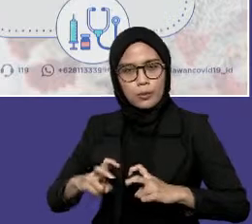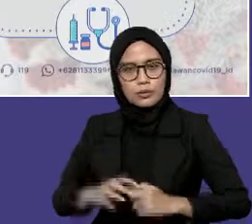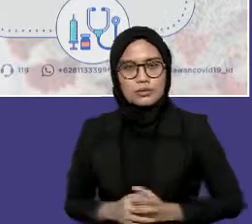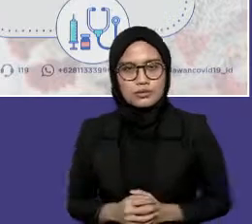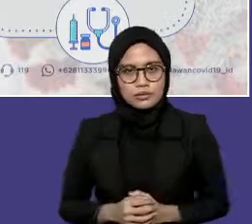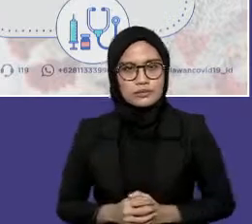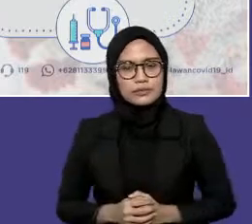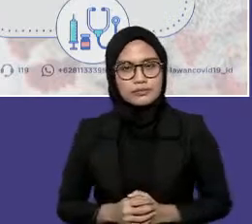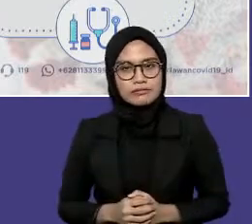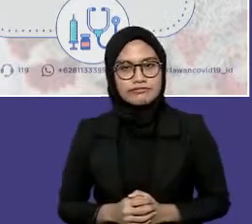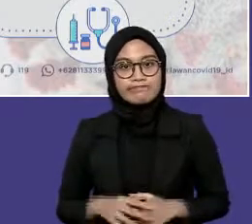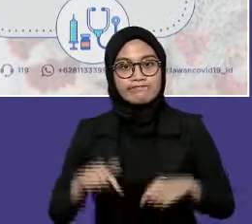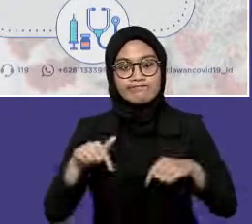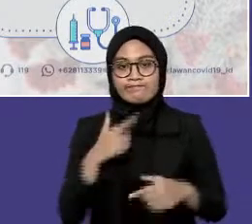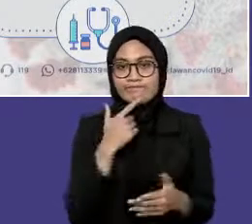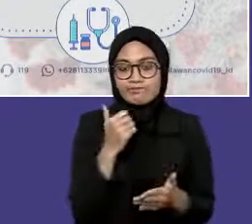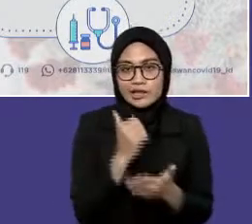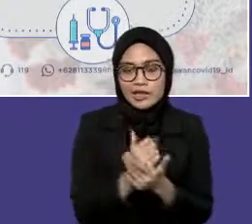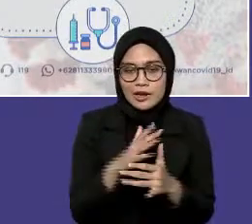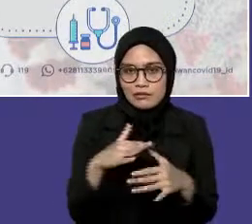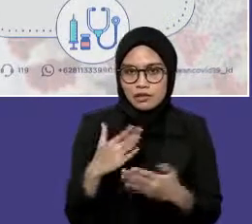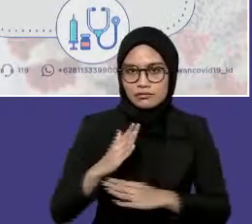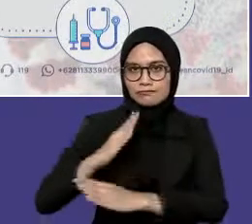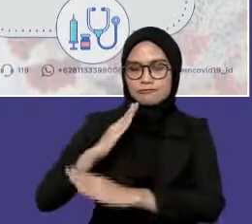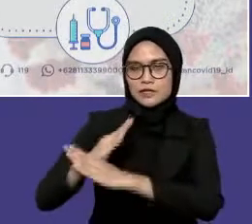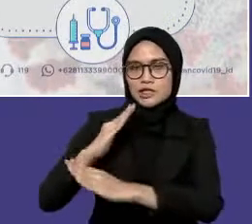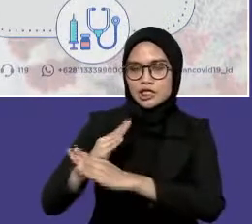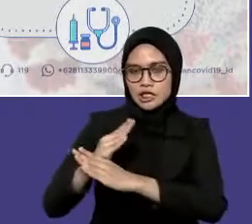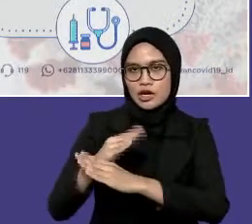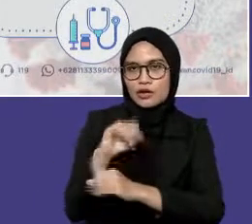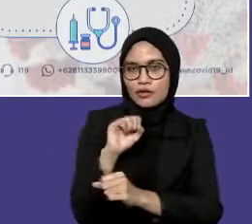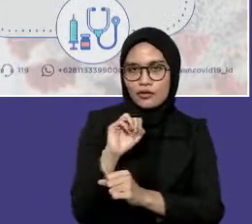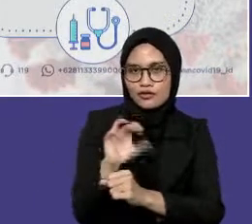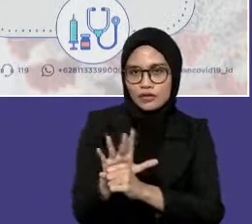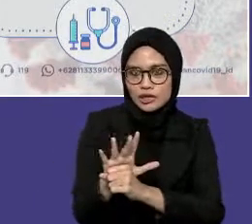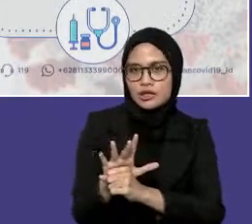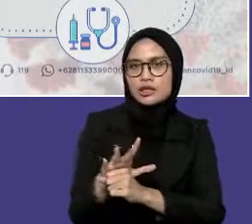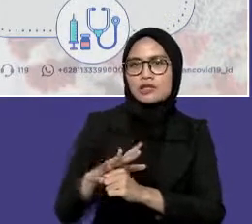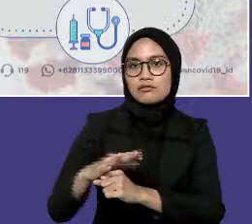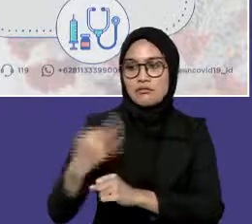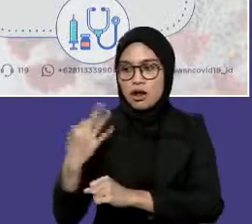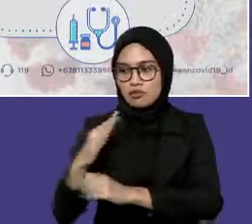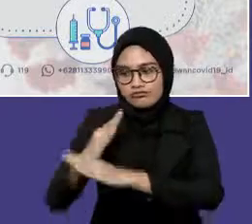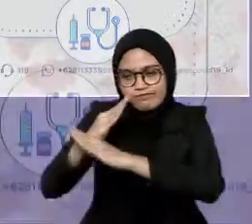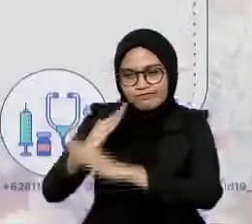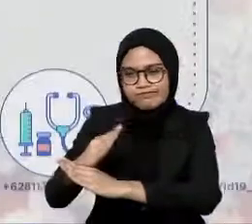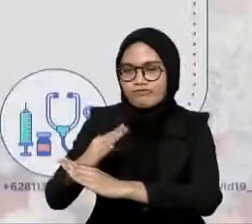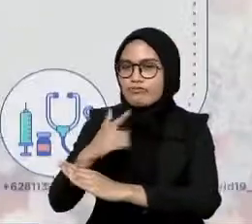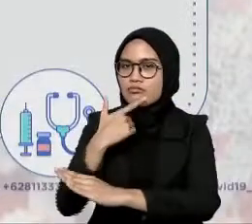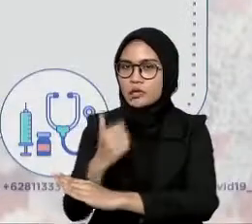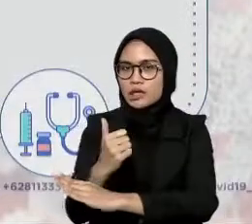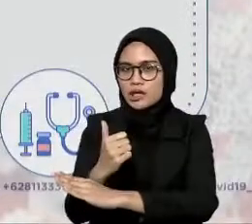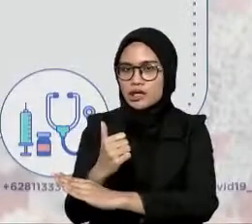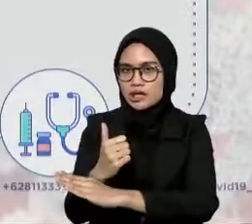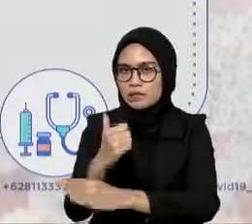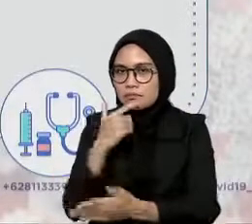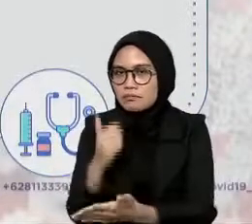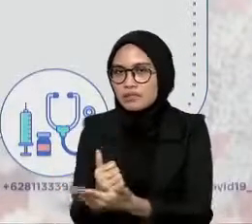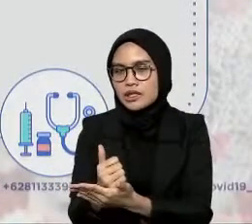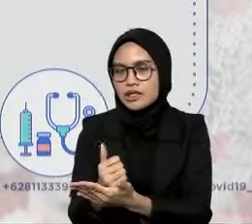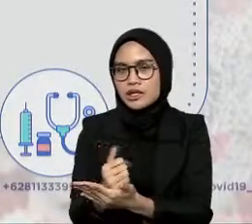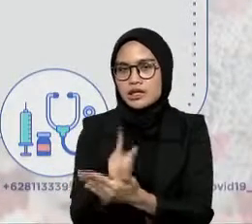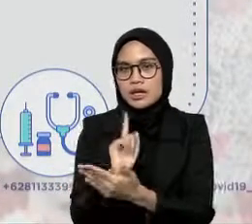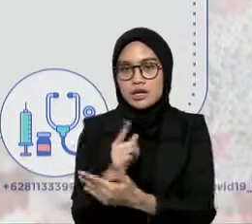langkah antisipatif dan preventif dalam penanganan varian baru. Setidaknya terdapat